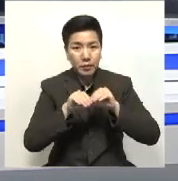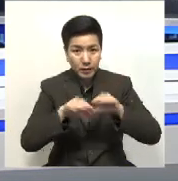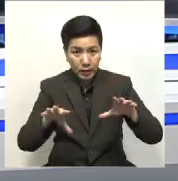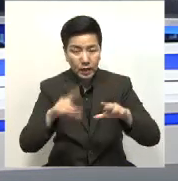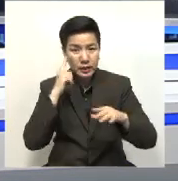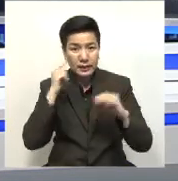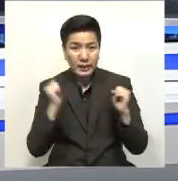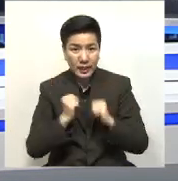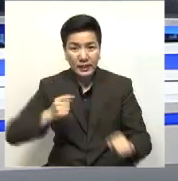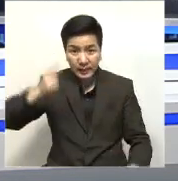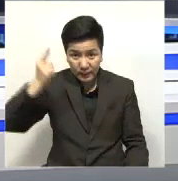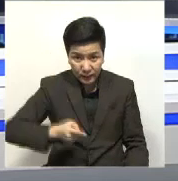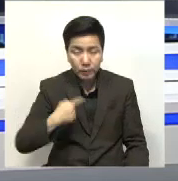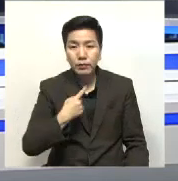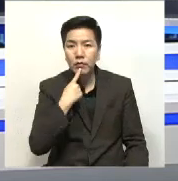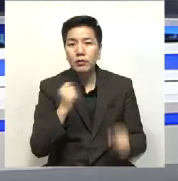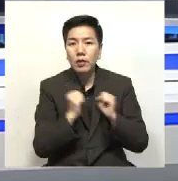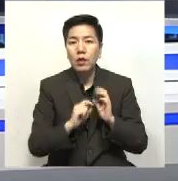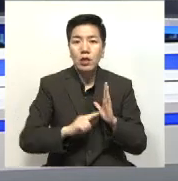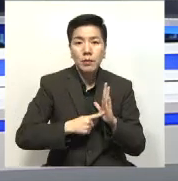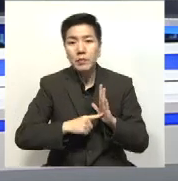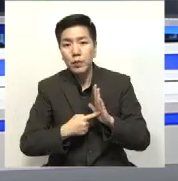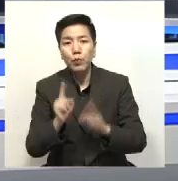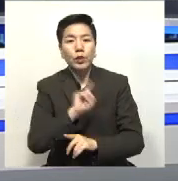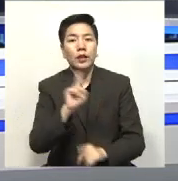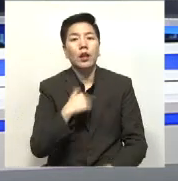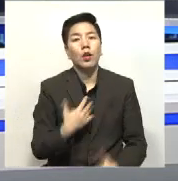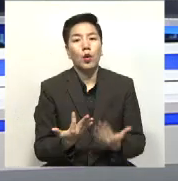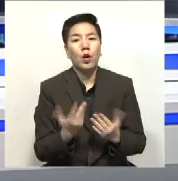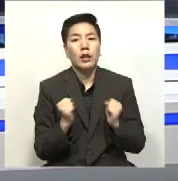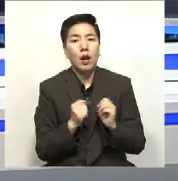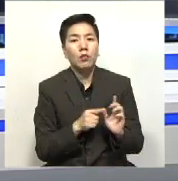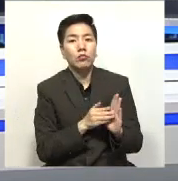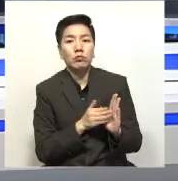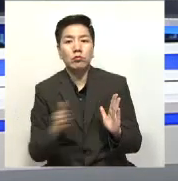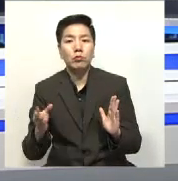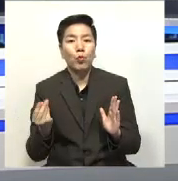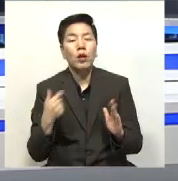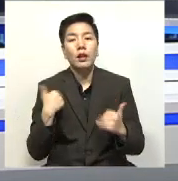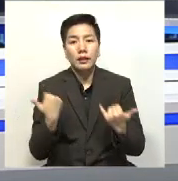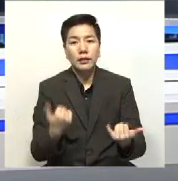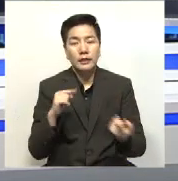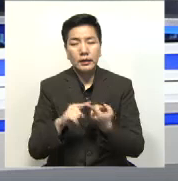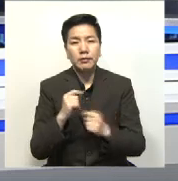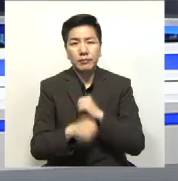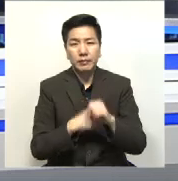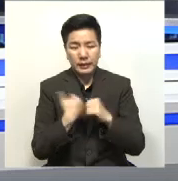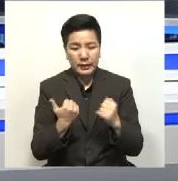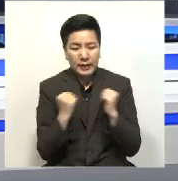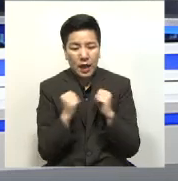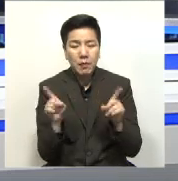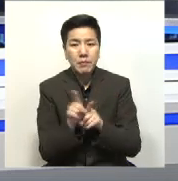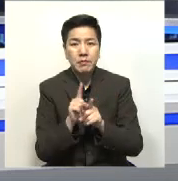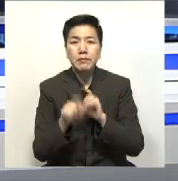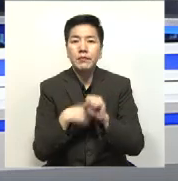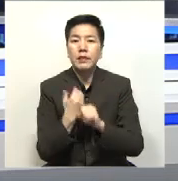ะประกาศความหนาวที่ชัดเจนนะคะว่าจะหนาวเริ่มต้นกันที่วันไหนและจะหนาวอยู่ที่เท่าไหร่แต่คาดการณ์ว่าปีนี้น่าจะหนาวเท่